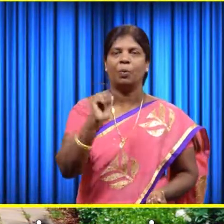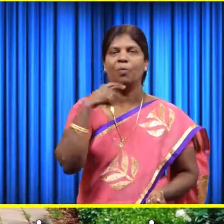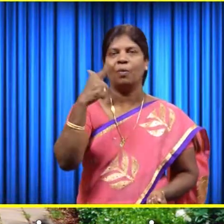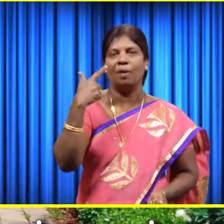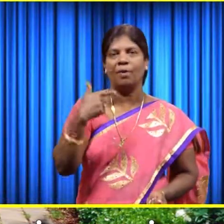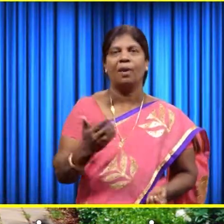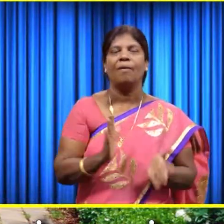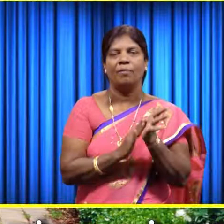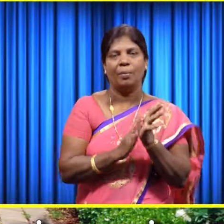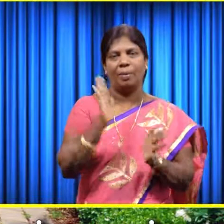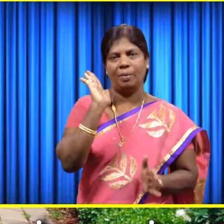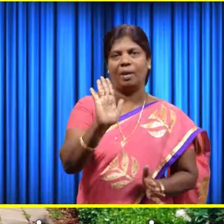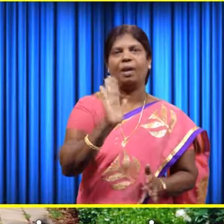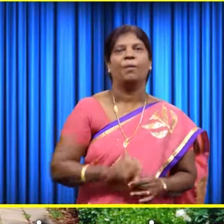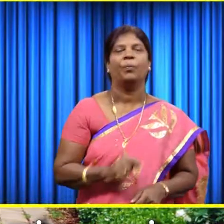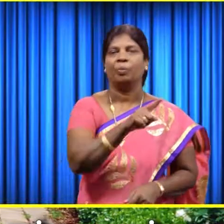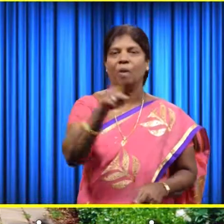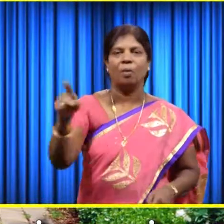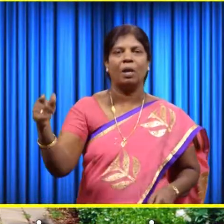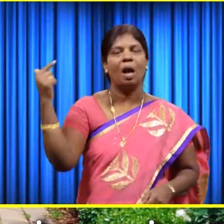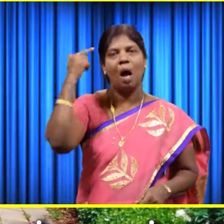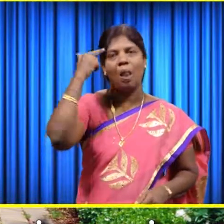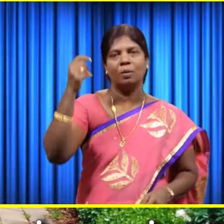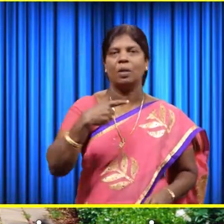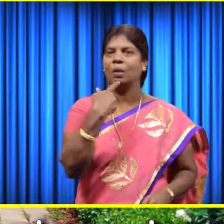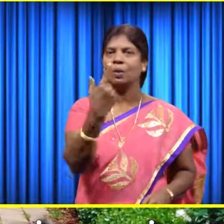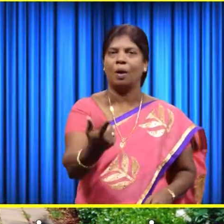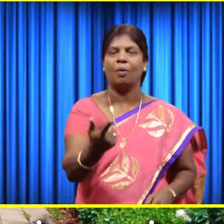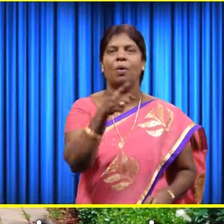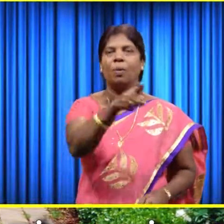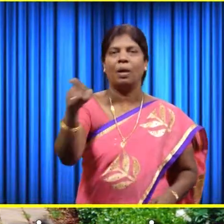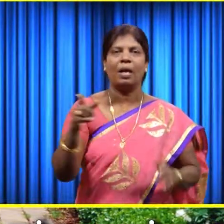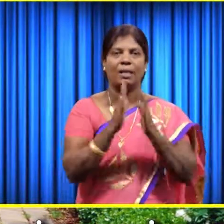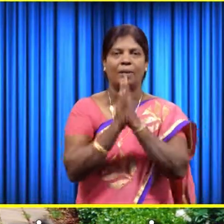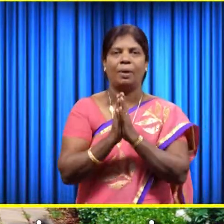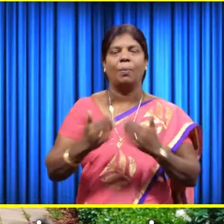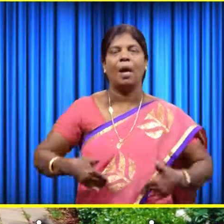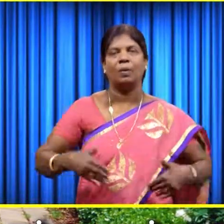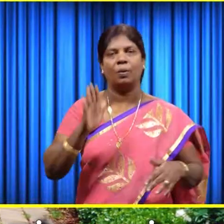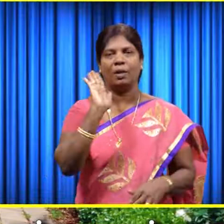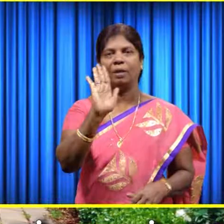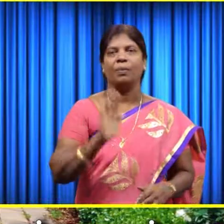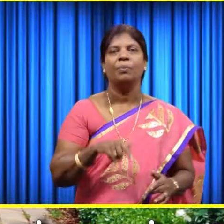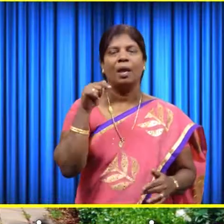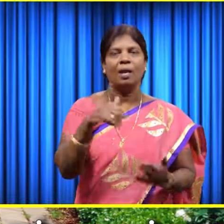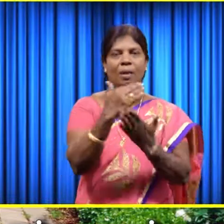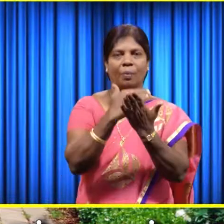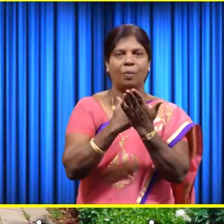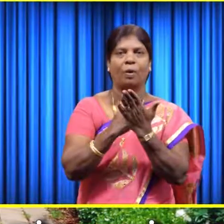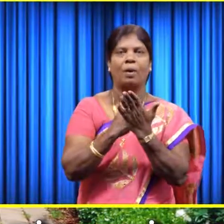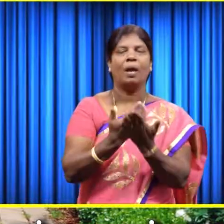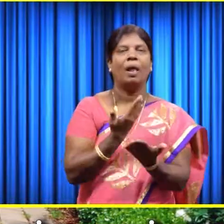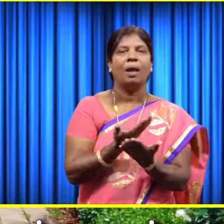புது வாழ்வையும் பெற்றுக்கொள்ள விரும்புகிறீர்களா? உங்களுக்கு ஆலோசனை கூறவும் உங்களுக்காக ஜெபிக்கவும் ஆவலாய் இருக்கிறோம்.